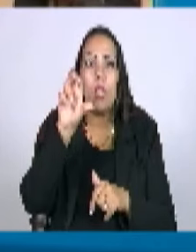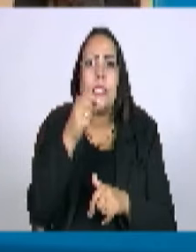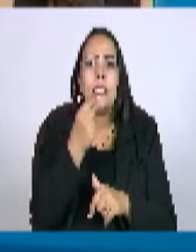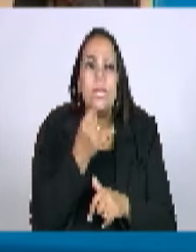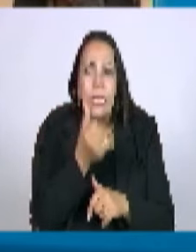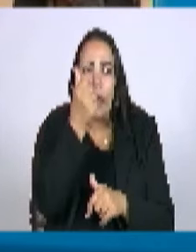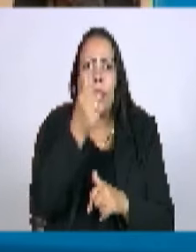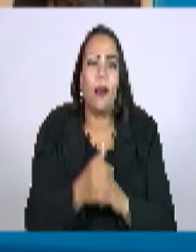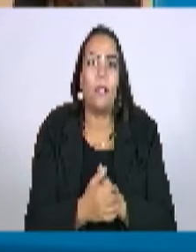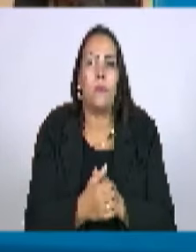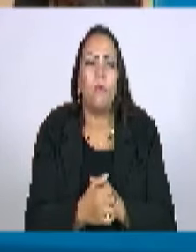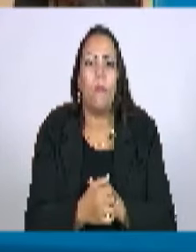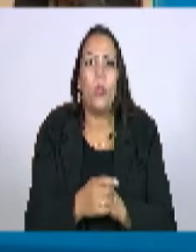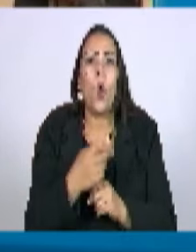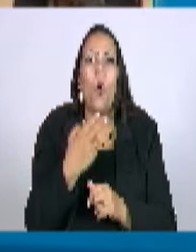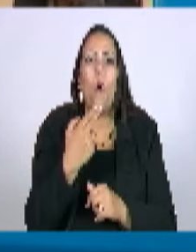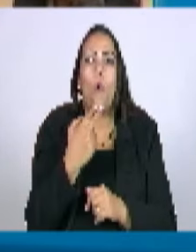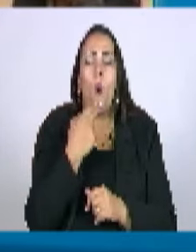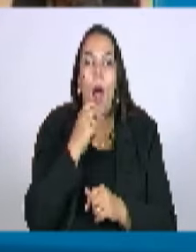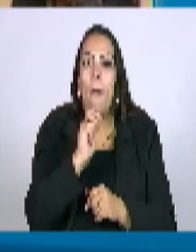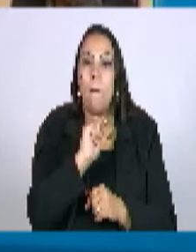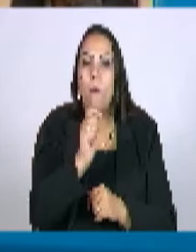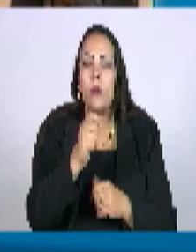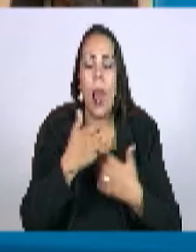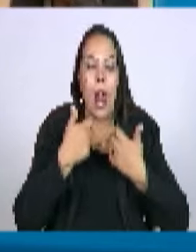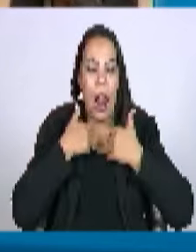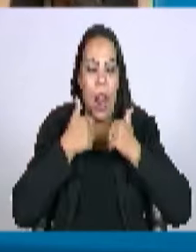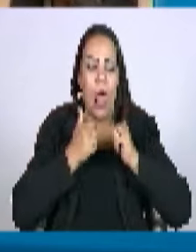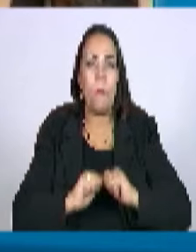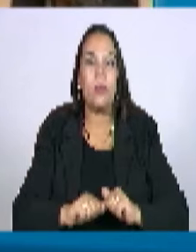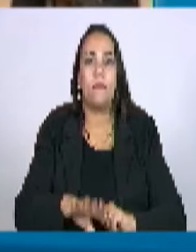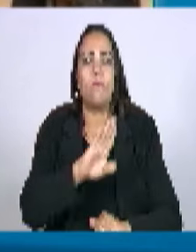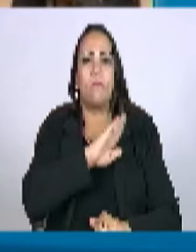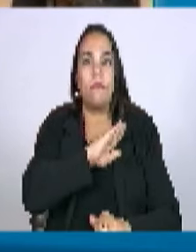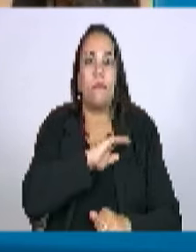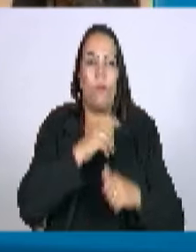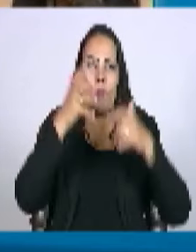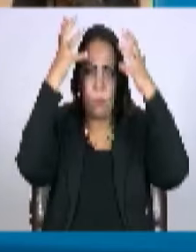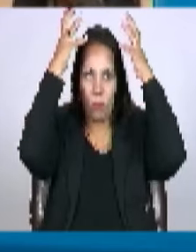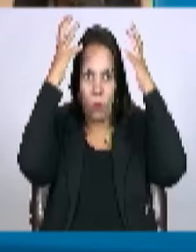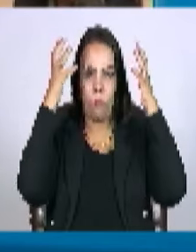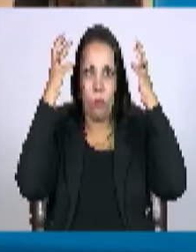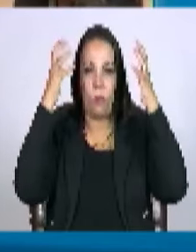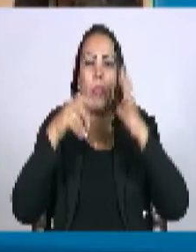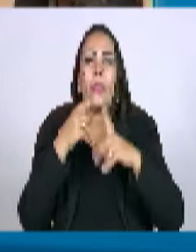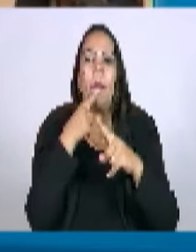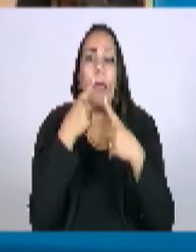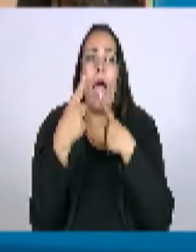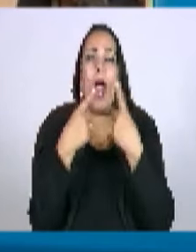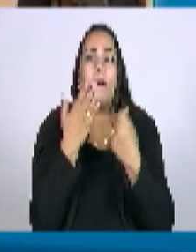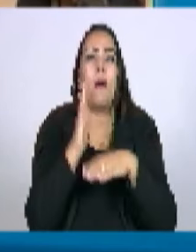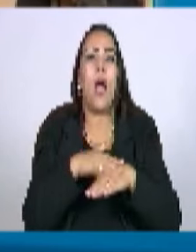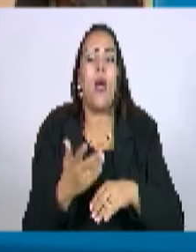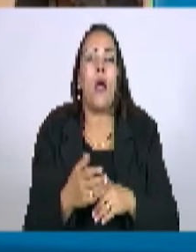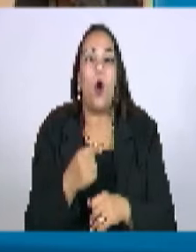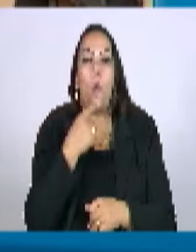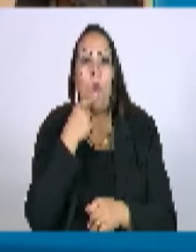ثانيه مذيع لابس بدله عسكريه وخوذه وبتحدد